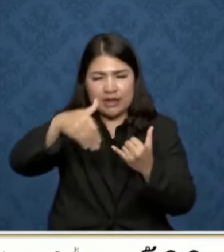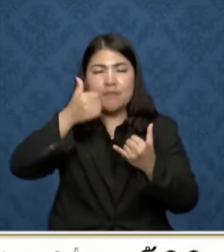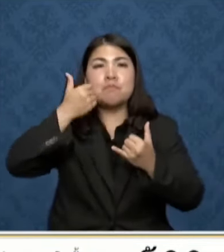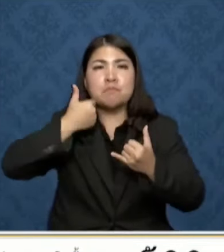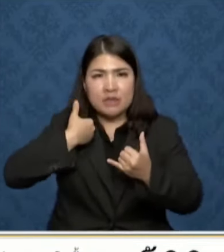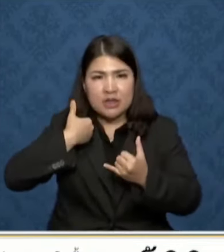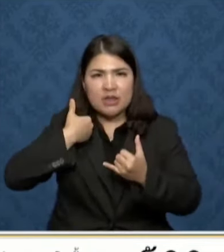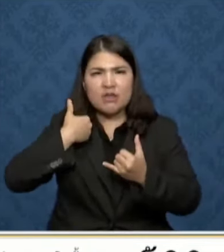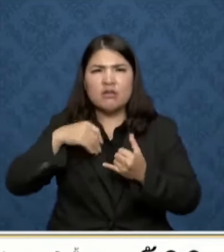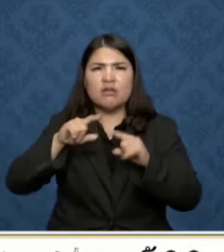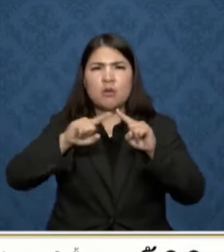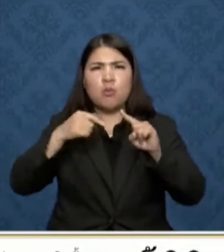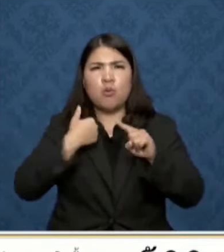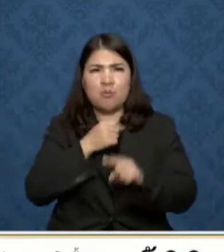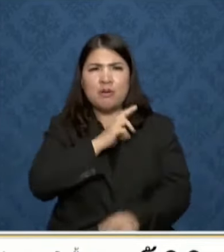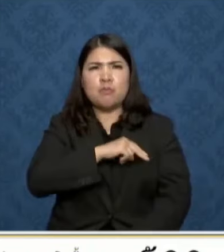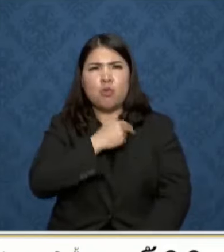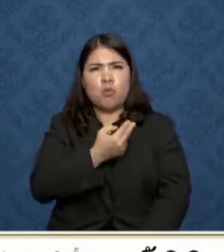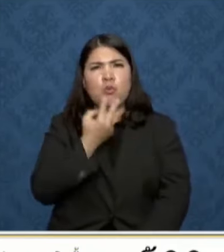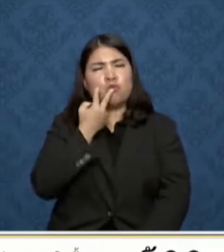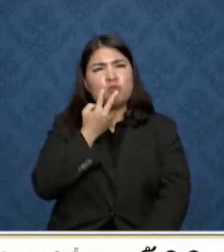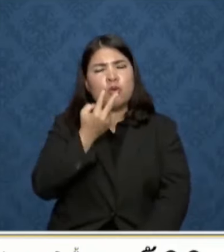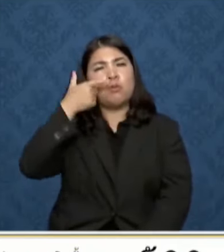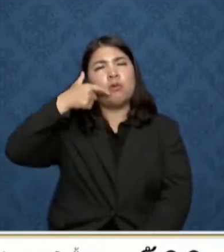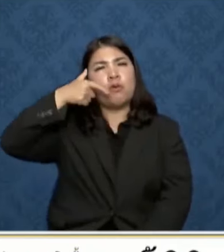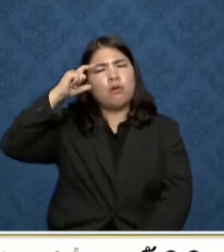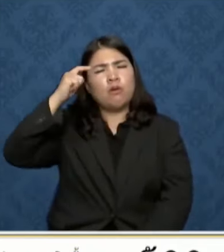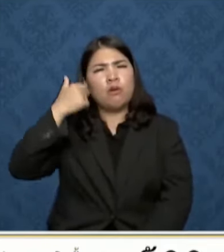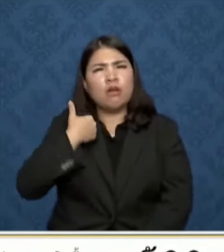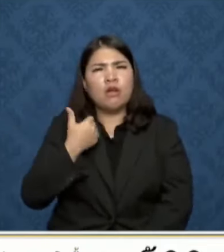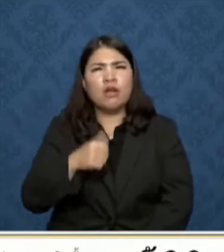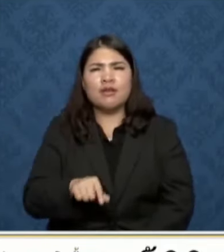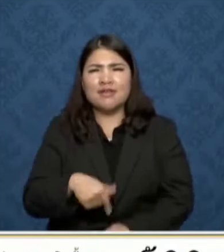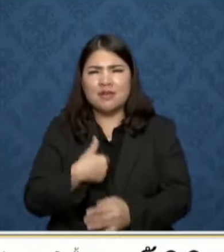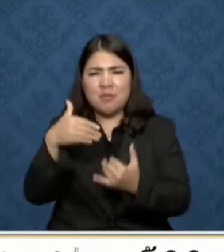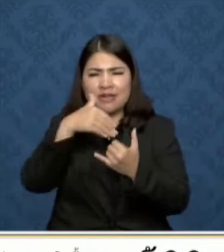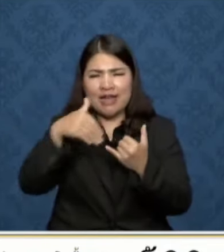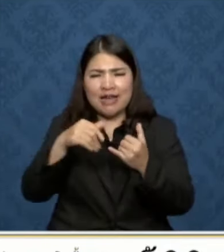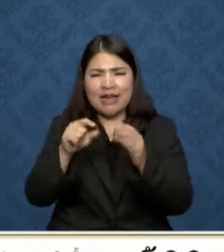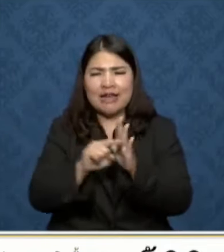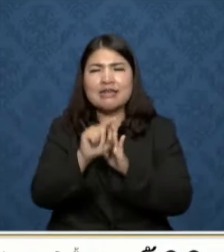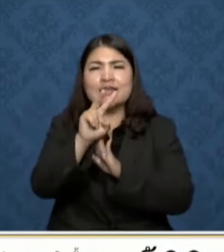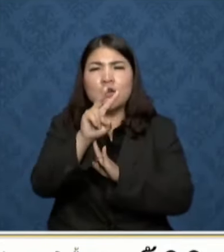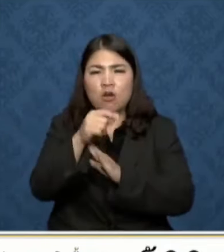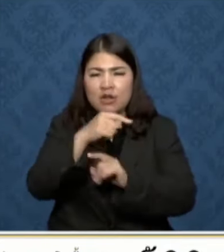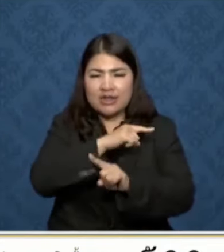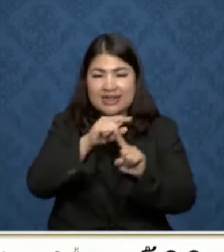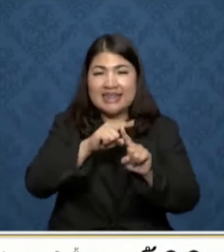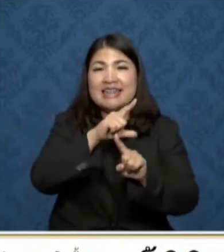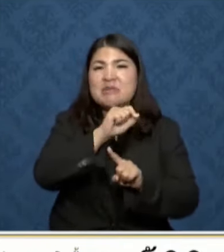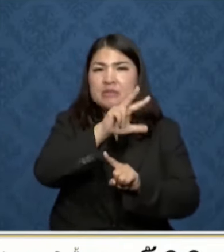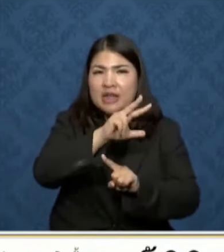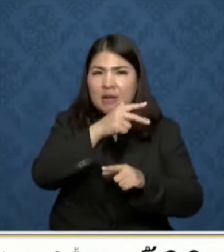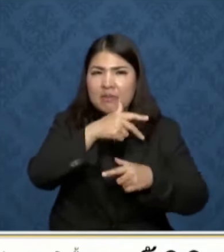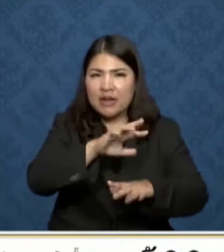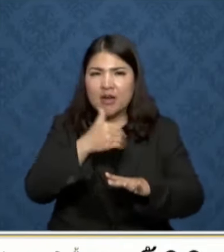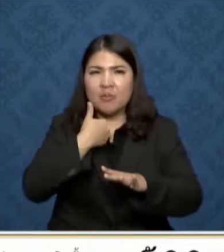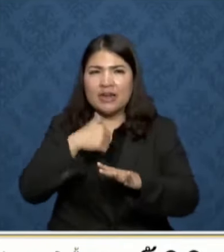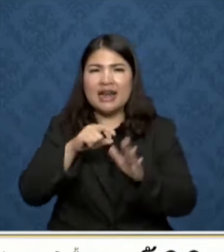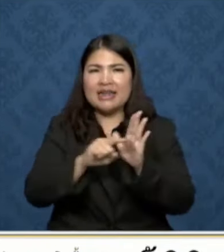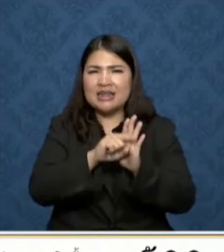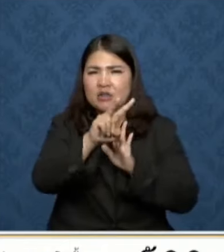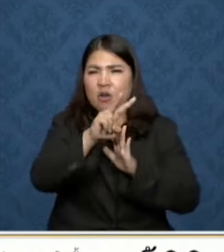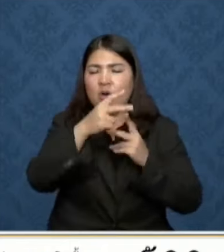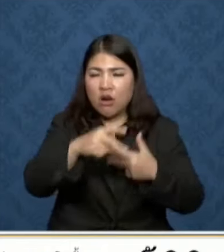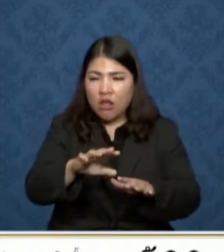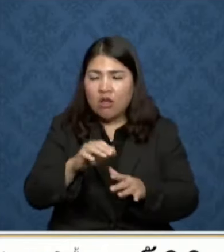่ว่าผมเป็หมอนะผมดแลวผมก็งงว่าผาตัดครั้ที่ 2พาตัษวท 23 นม่จะเป็กพาตัครั้ท 2